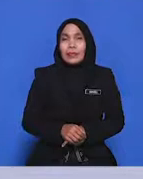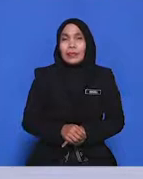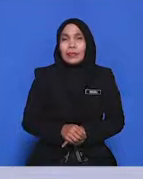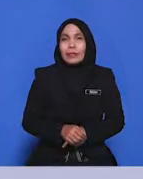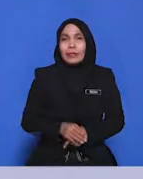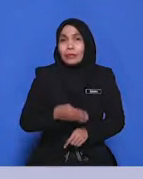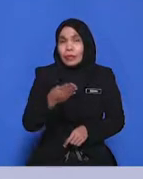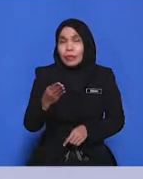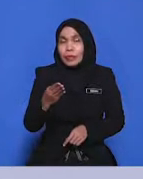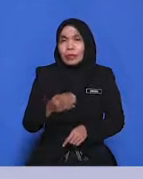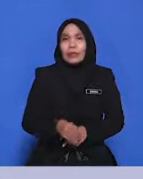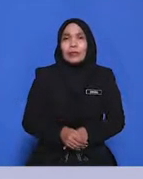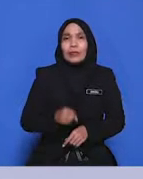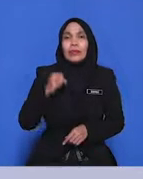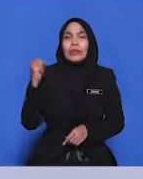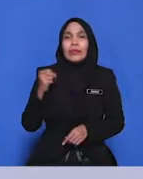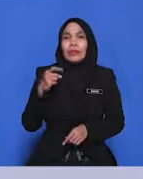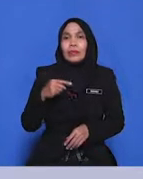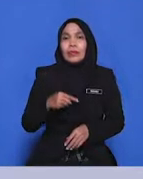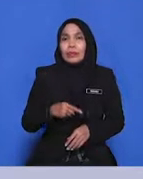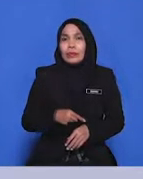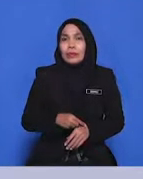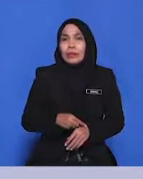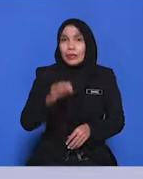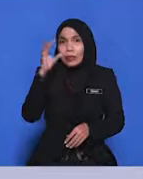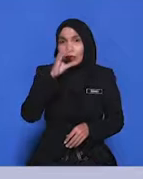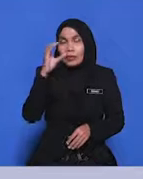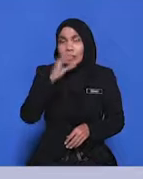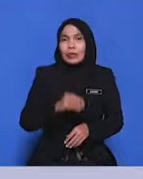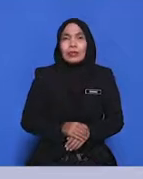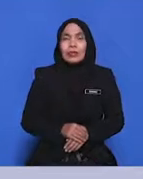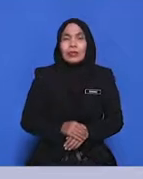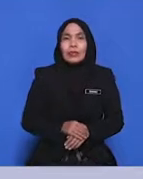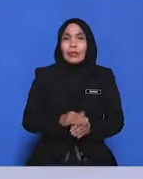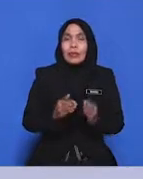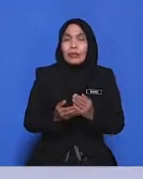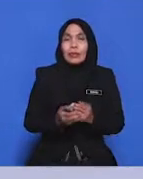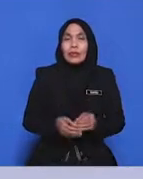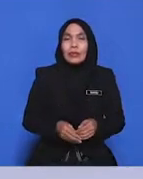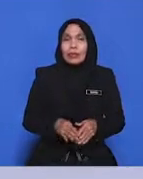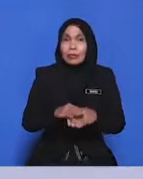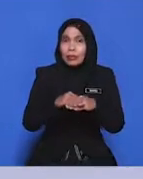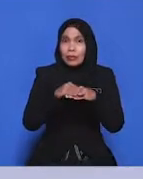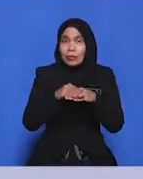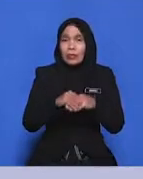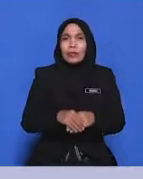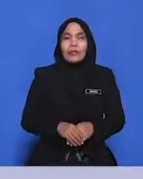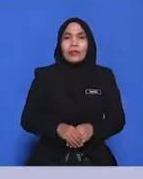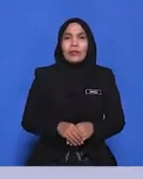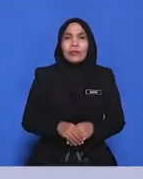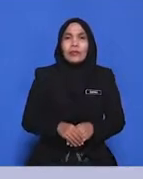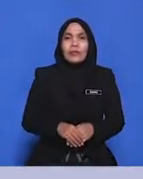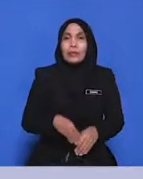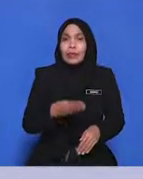menyebabkan beliau seringkali diburu oleh pihak Perancis dan Inggeris. Beliau pernah